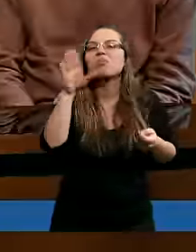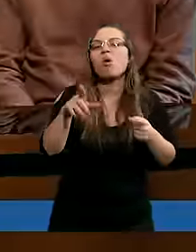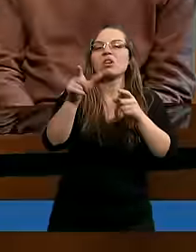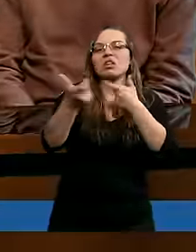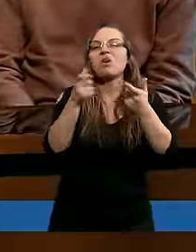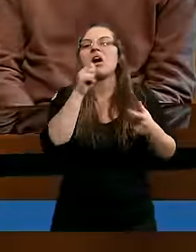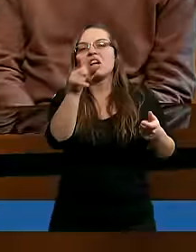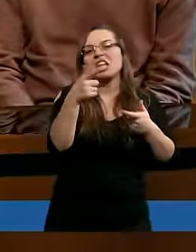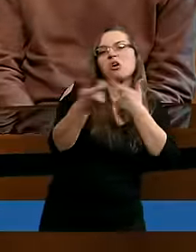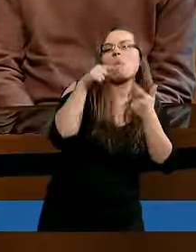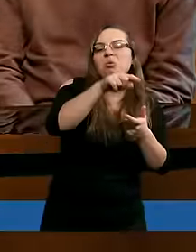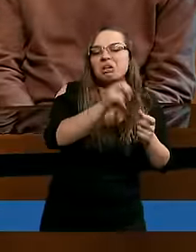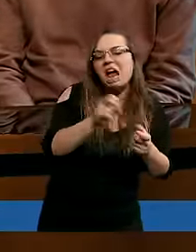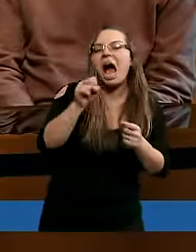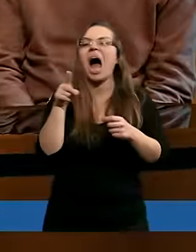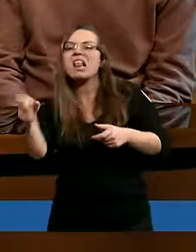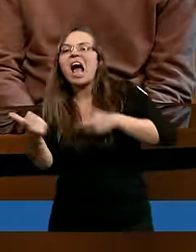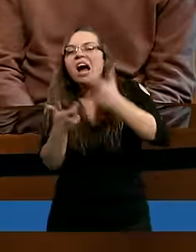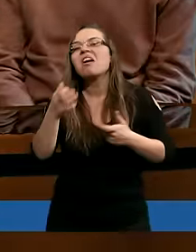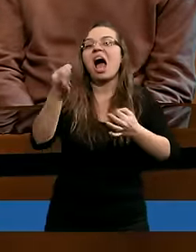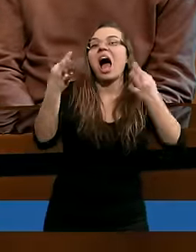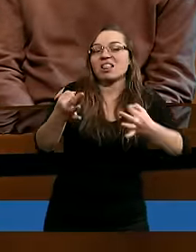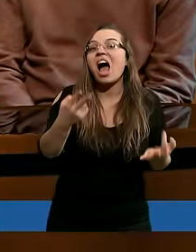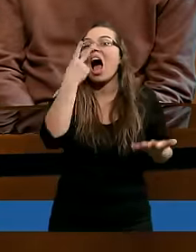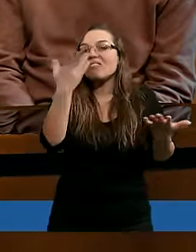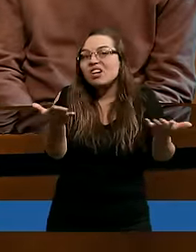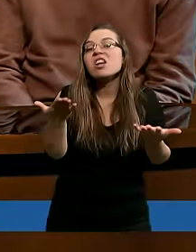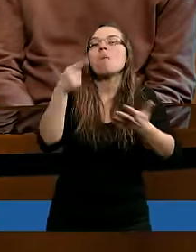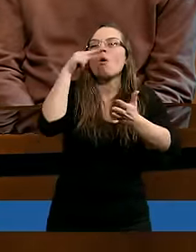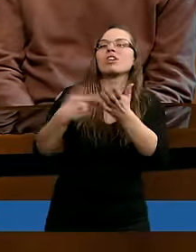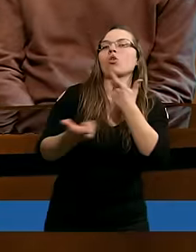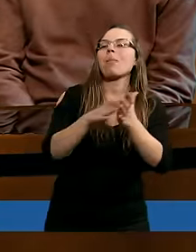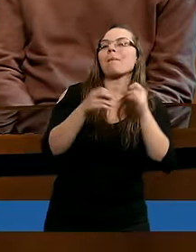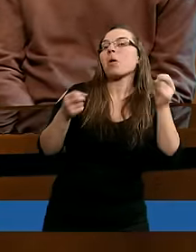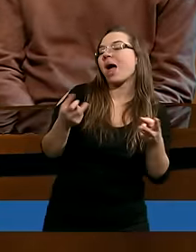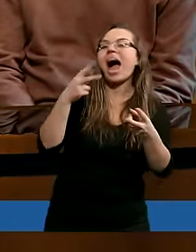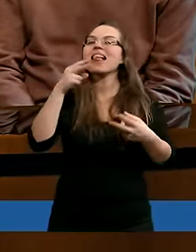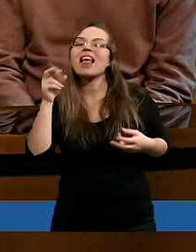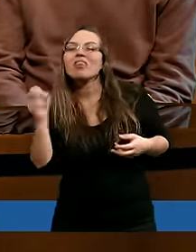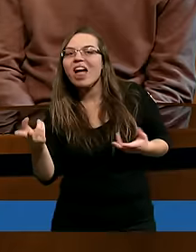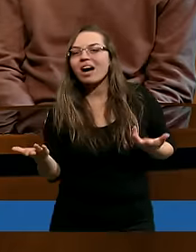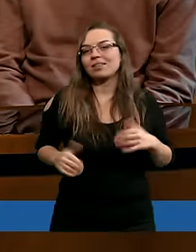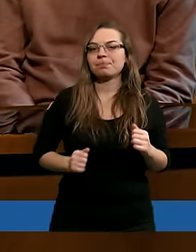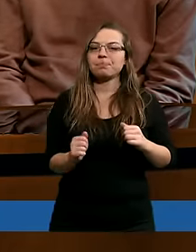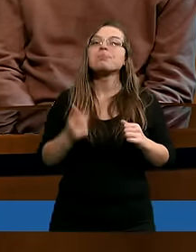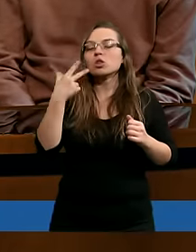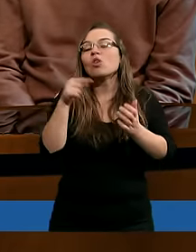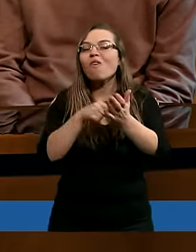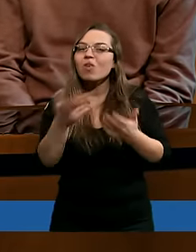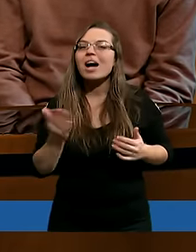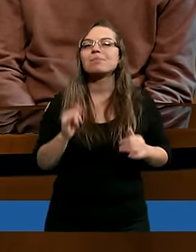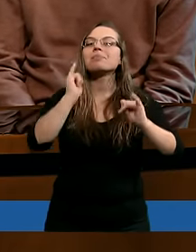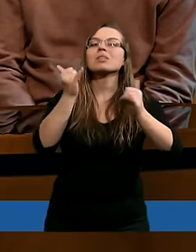Jest napisane tak, a ty robiłeś tak i teraz no powinieneś robić tak. Tylko okazja ewangelizacyjna. Prawda? No